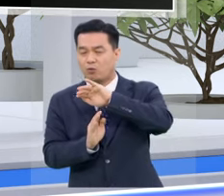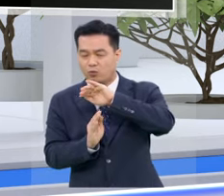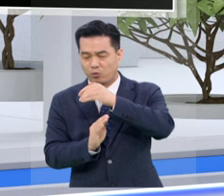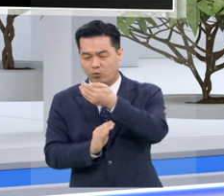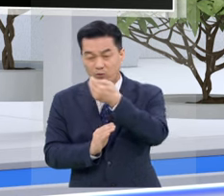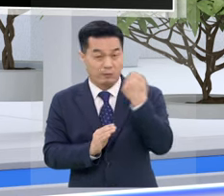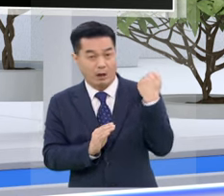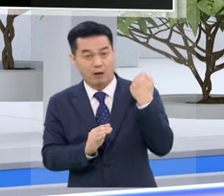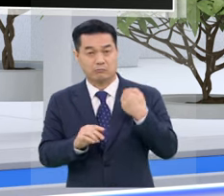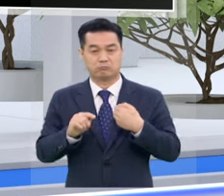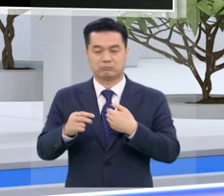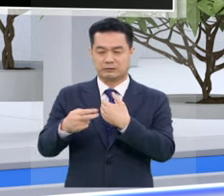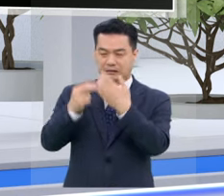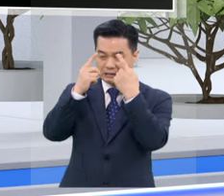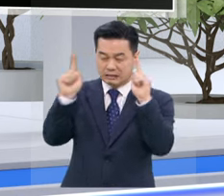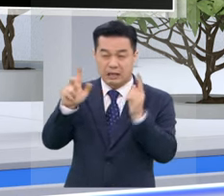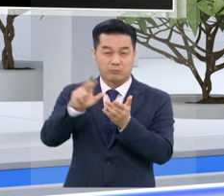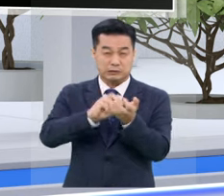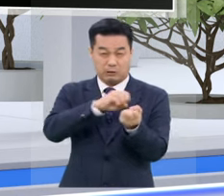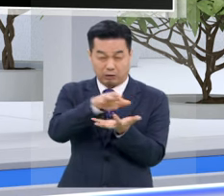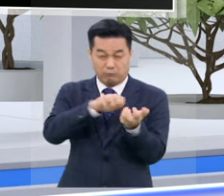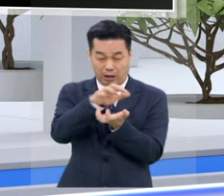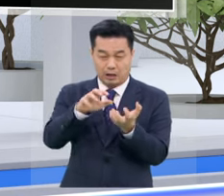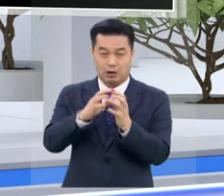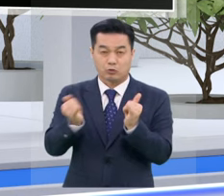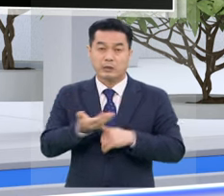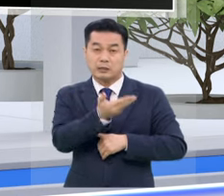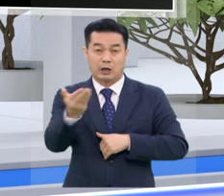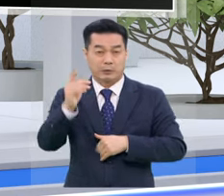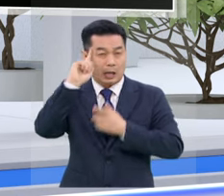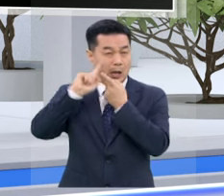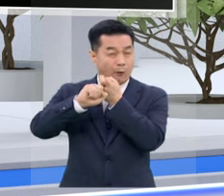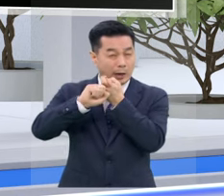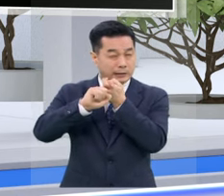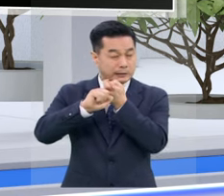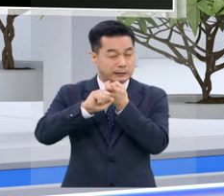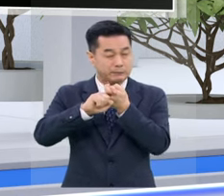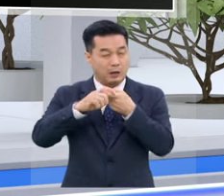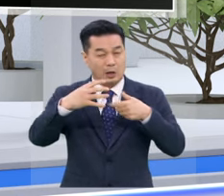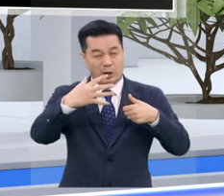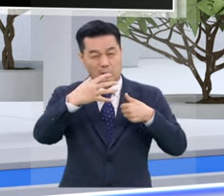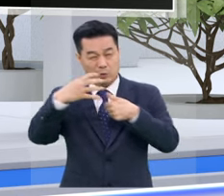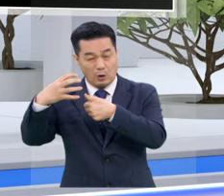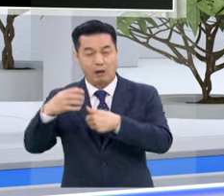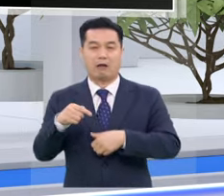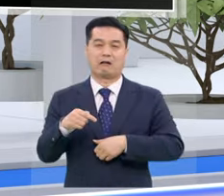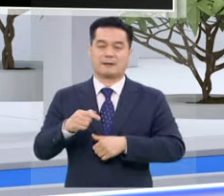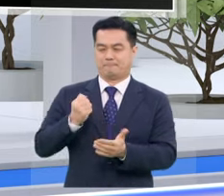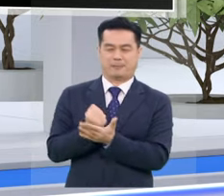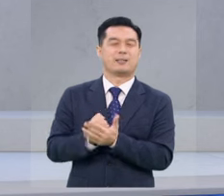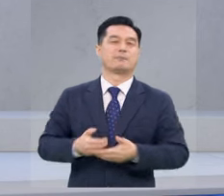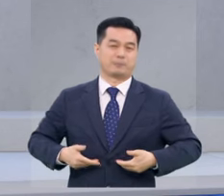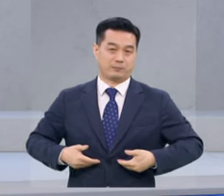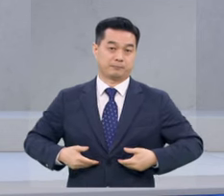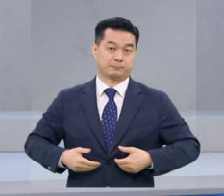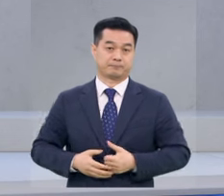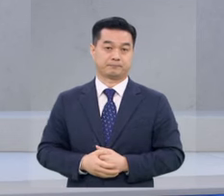의대중화 문제를 시끄럽게 해서 국민 여러분의 관심을 려는 처사는 비난받아 마땅합니다